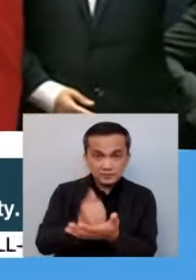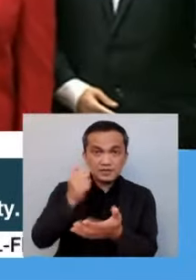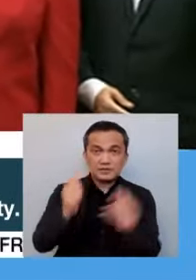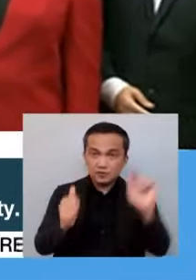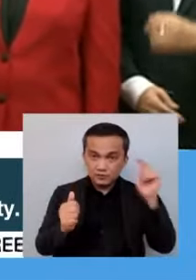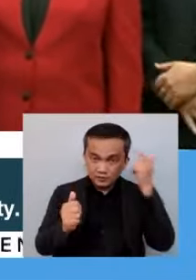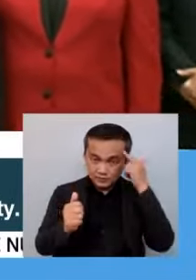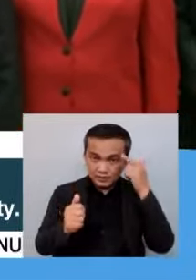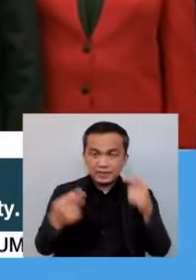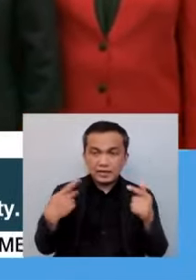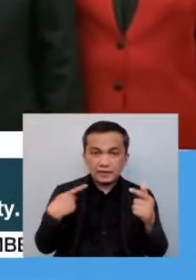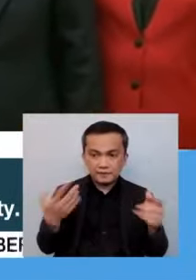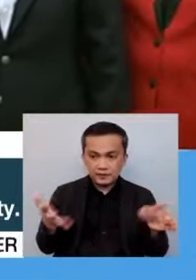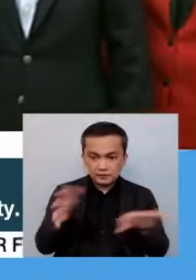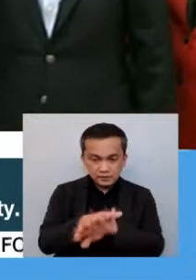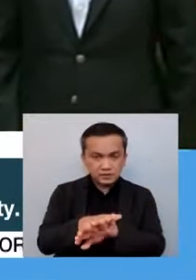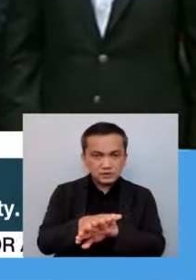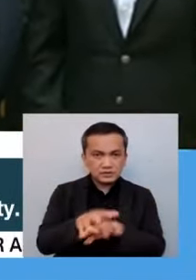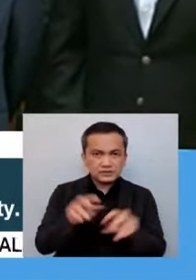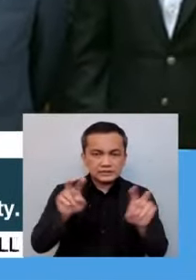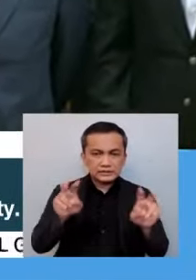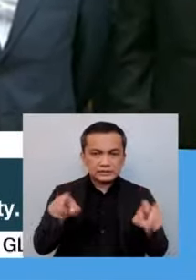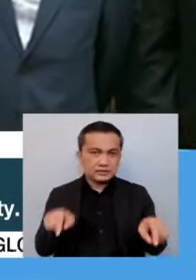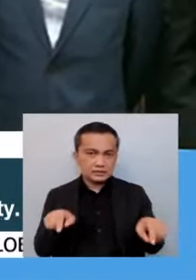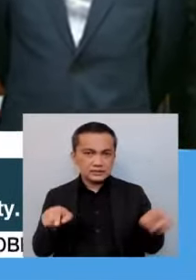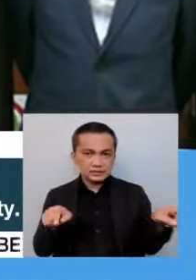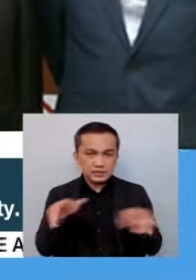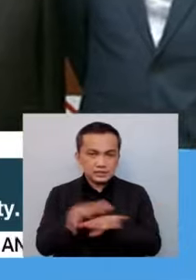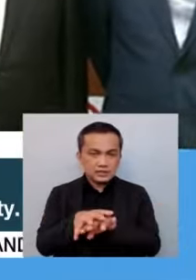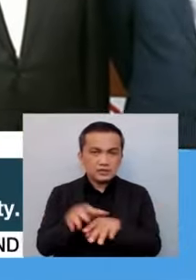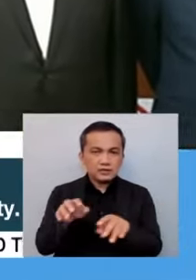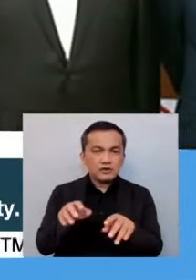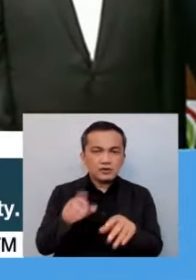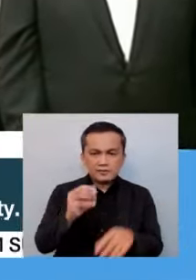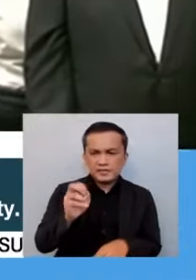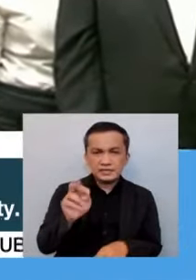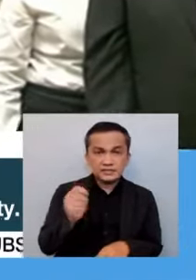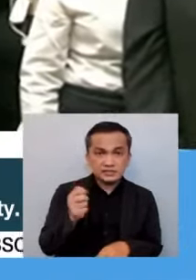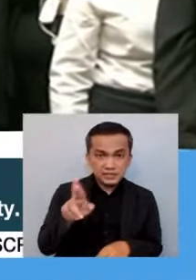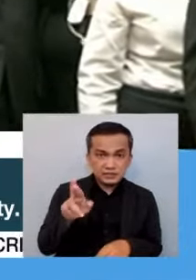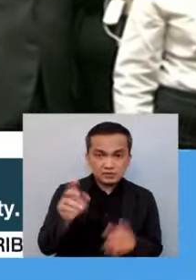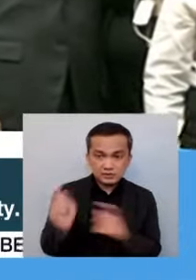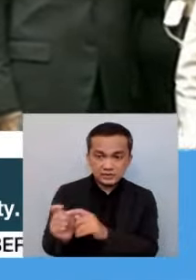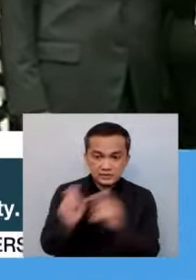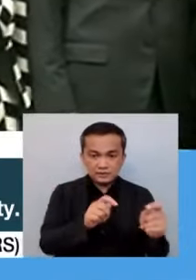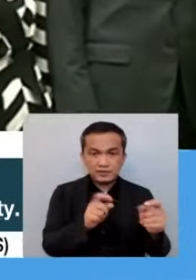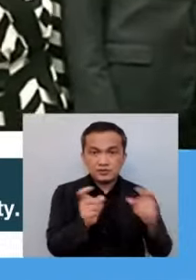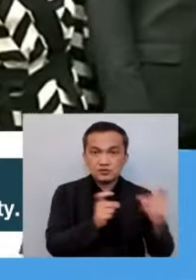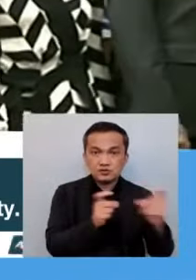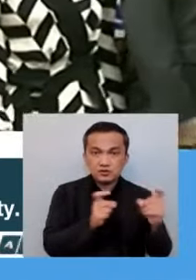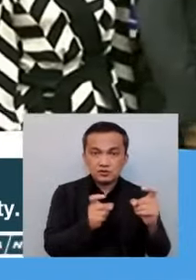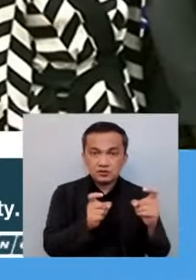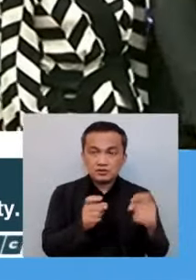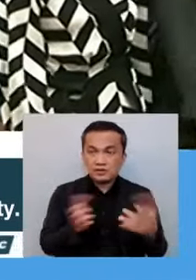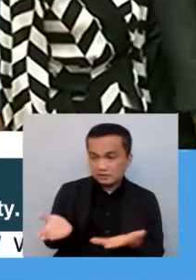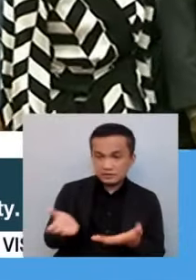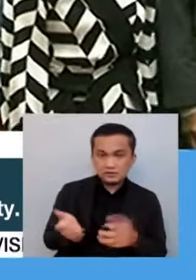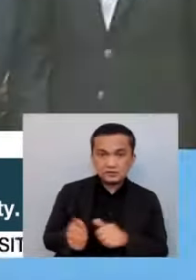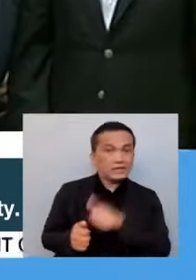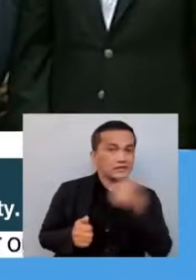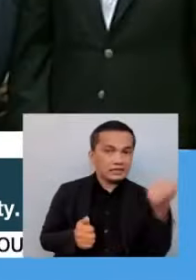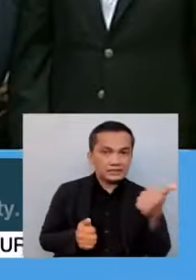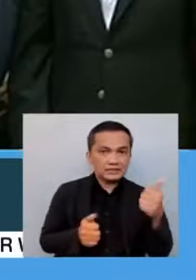may merger, which is not this case, the UTE merger, or kung nilipat niya yung controlling interest niya, no, to another